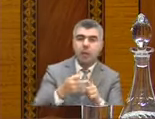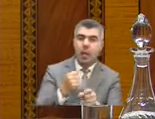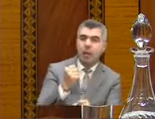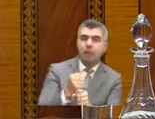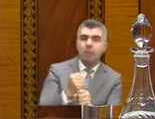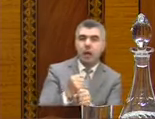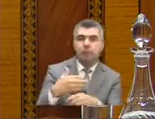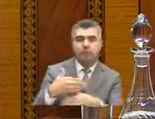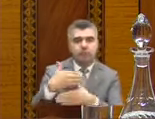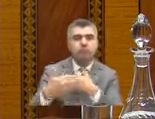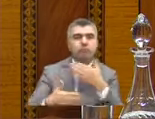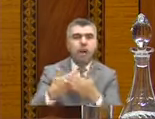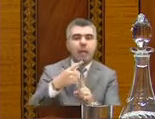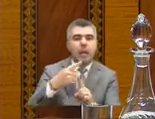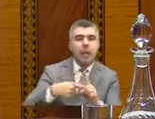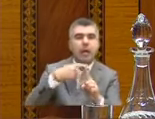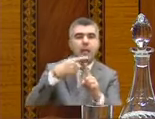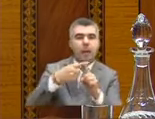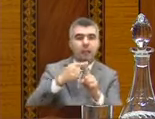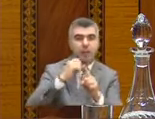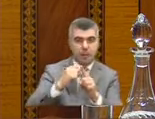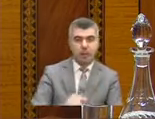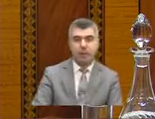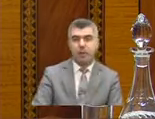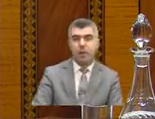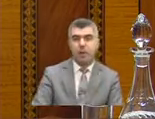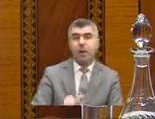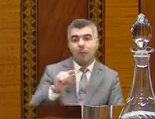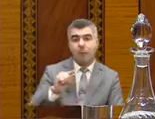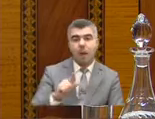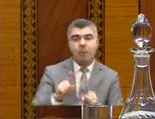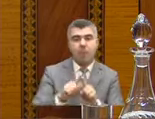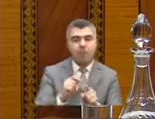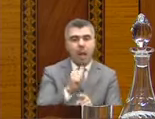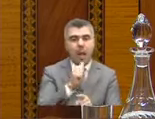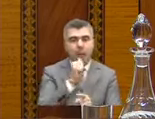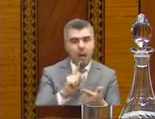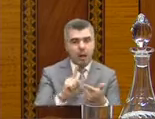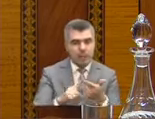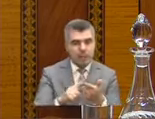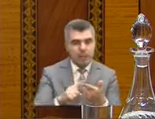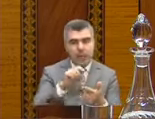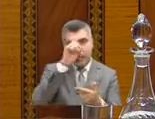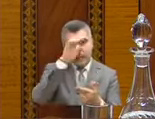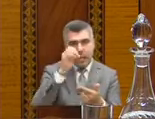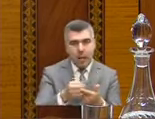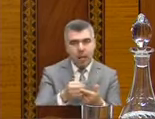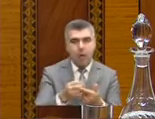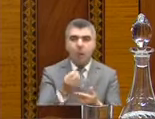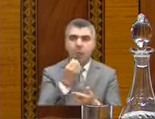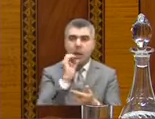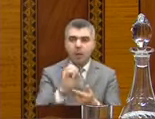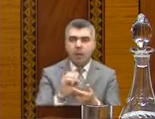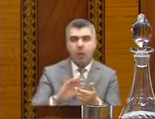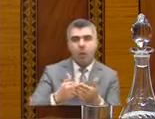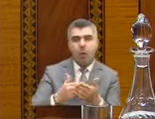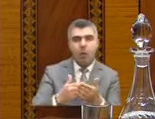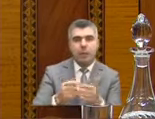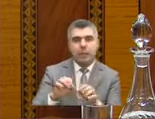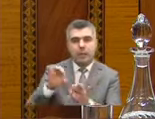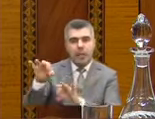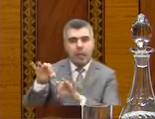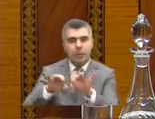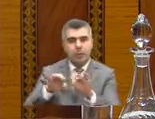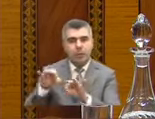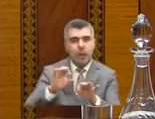العالية، خصوصا في القطاعات التي تعزز الأمن المائي والطاقي والغذائي والاستراتيجيات